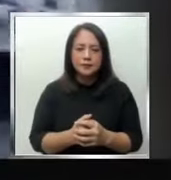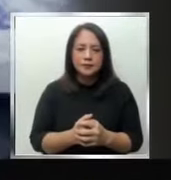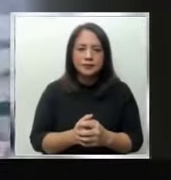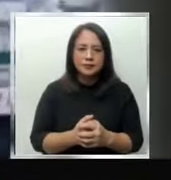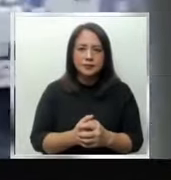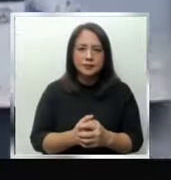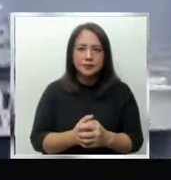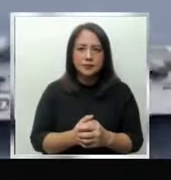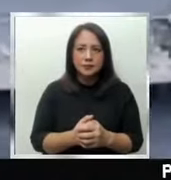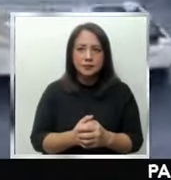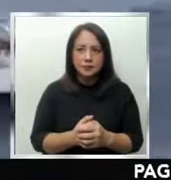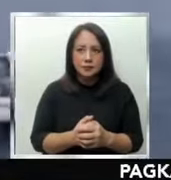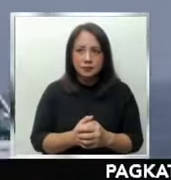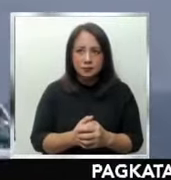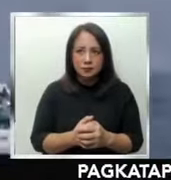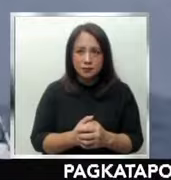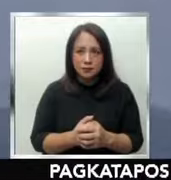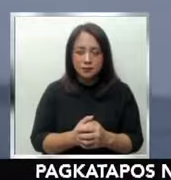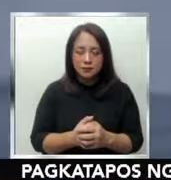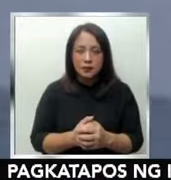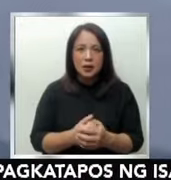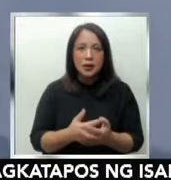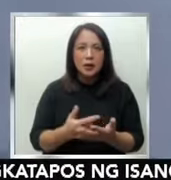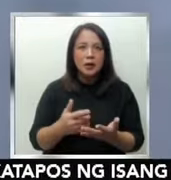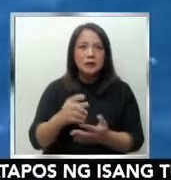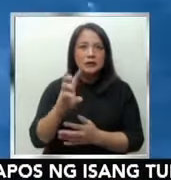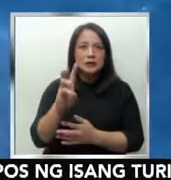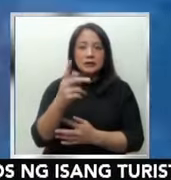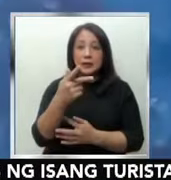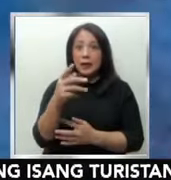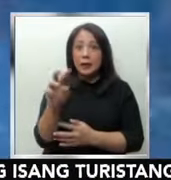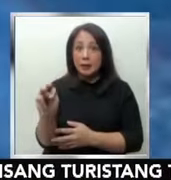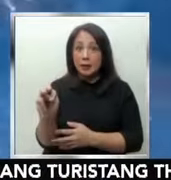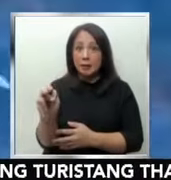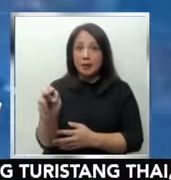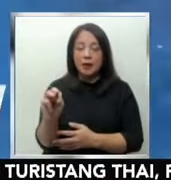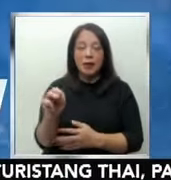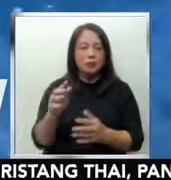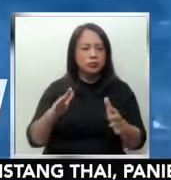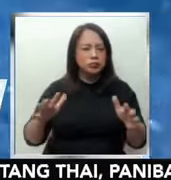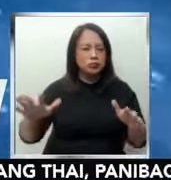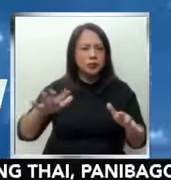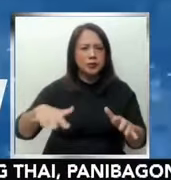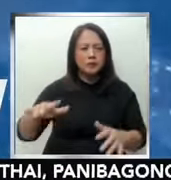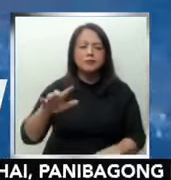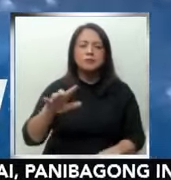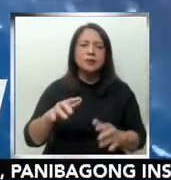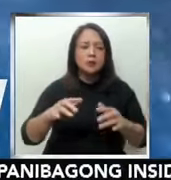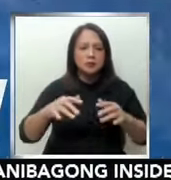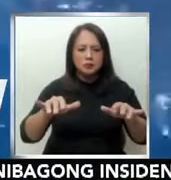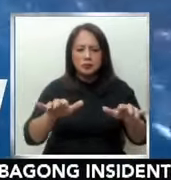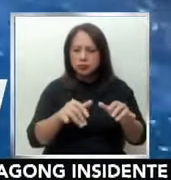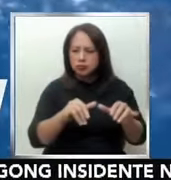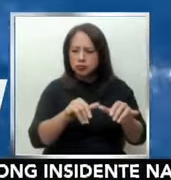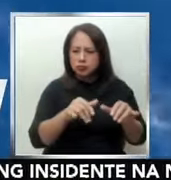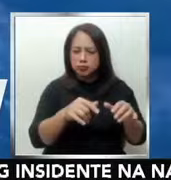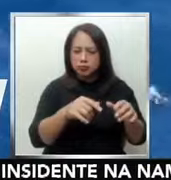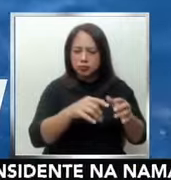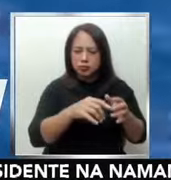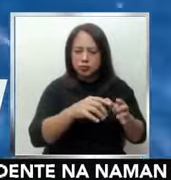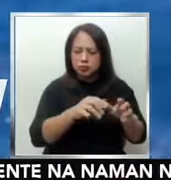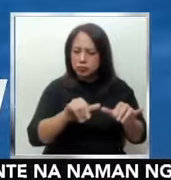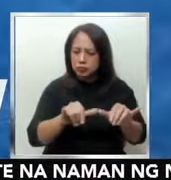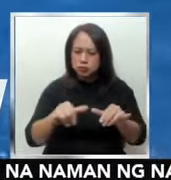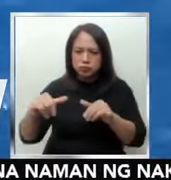veneration Sa haba nitong anim na kilometro at lapad na 4 na kilometro posibleng mas malaki pa sa ilang lungsod sa